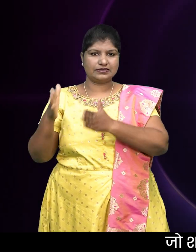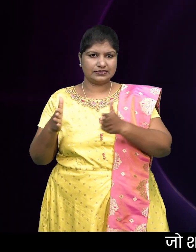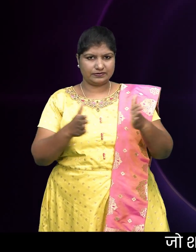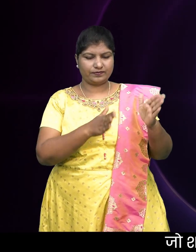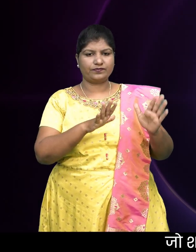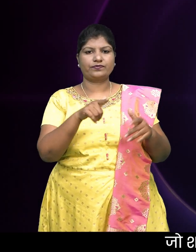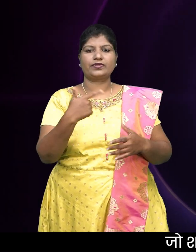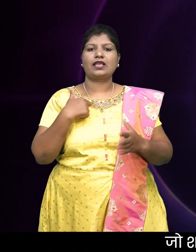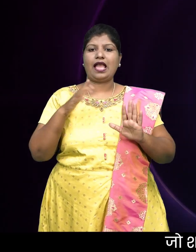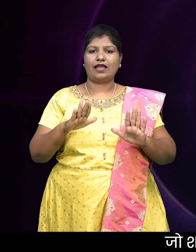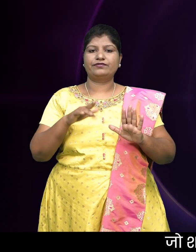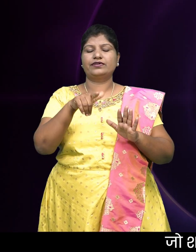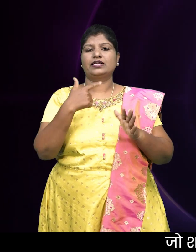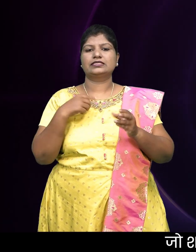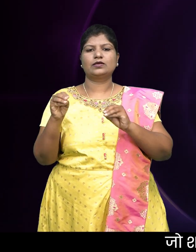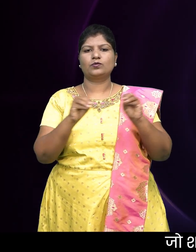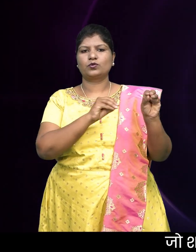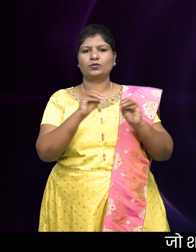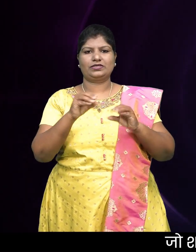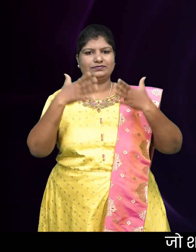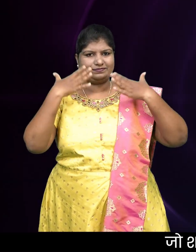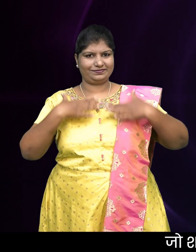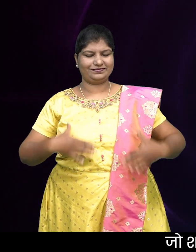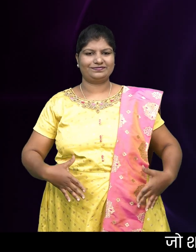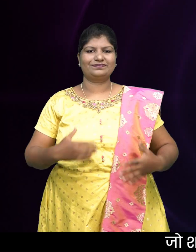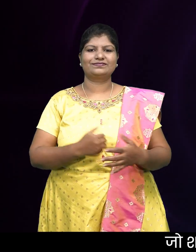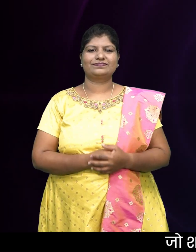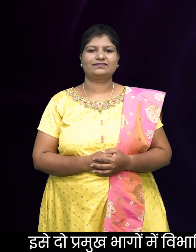जो शरीर की गति में सहायता करती है।